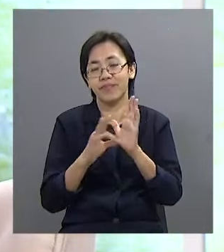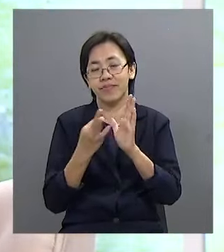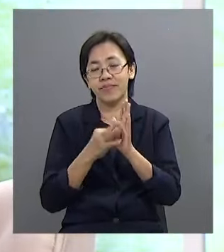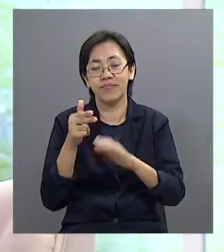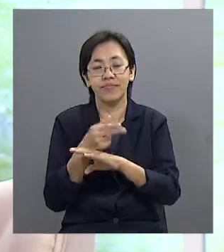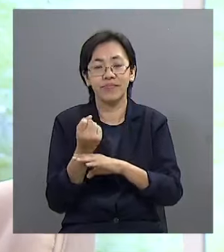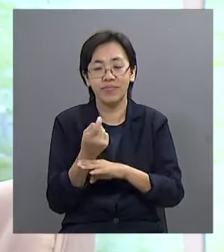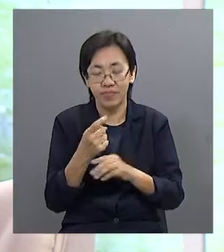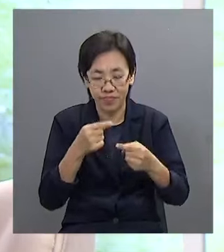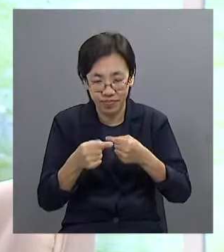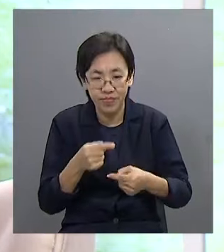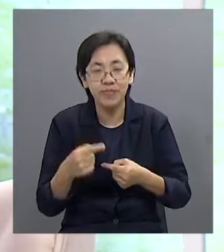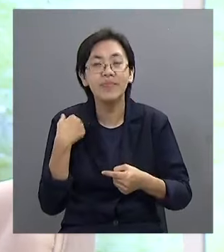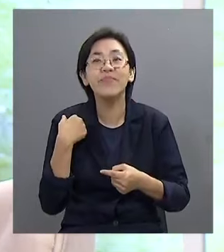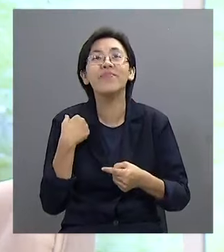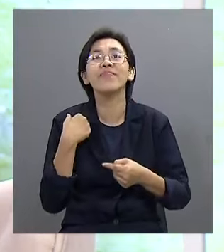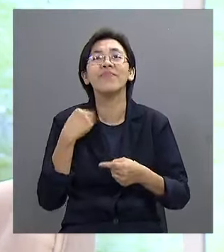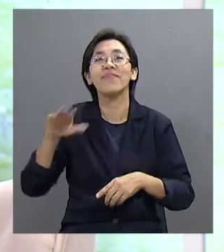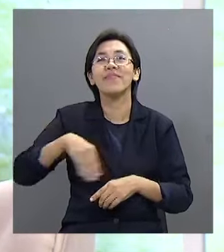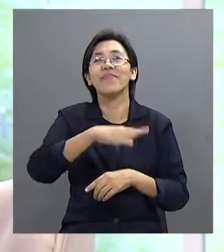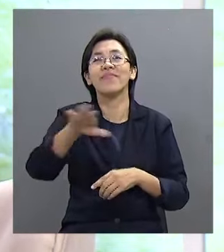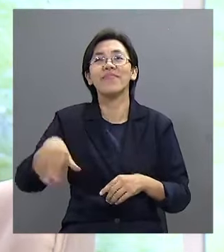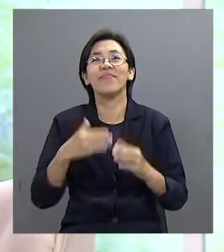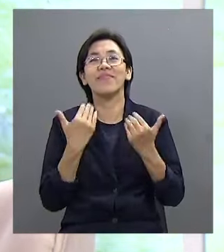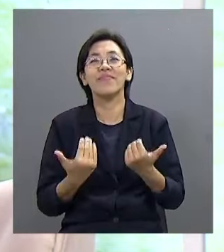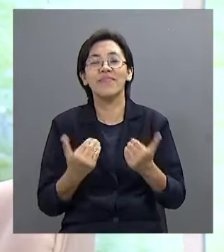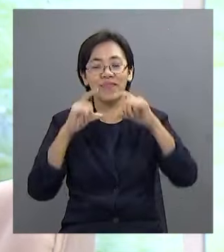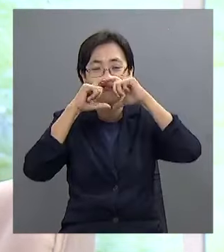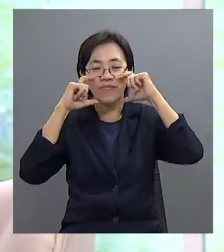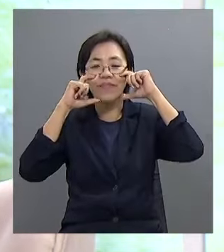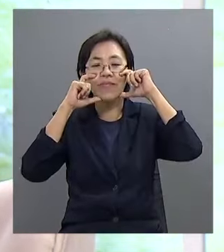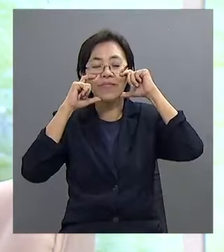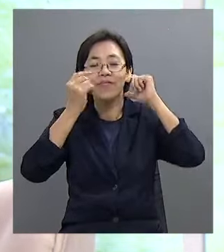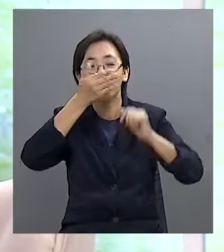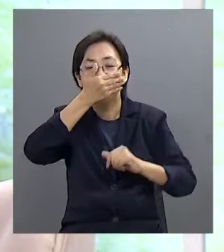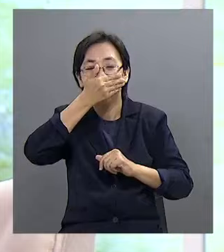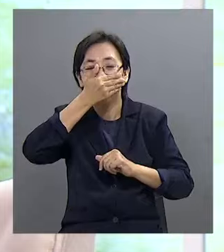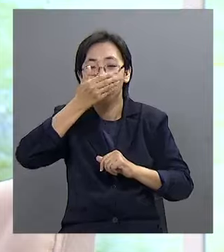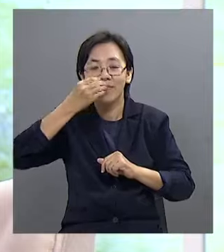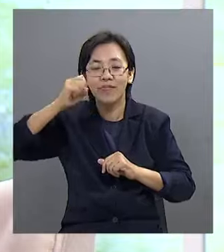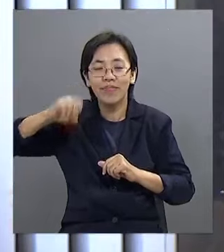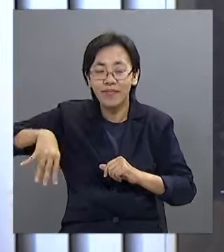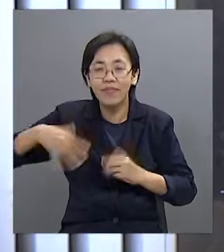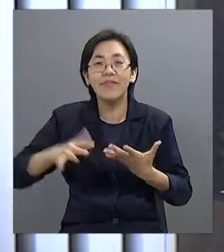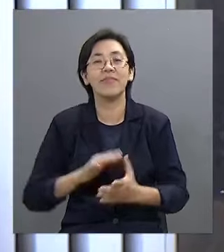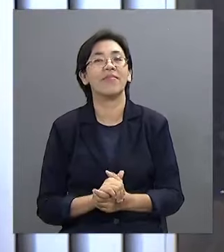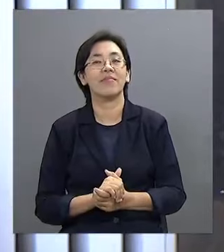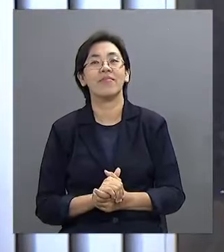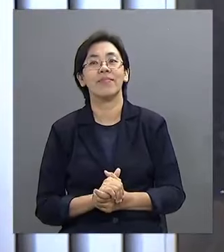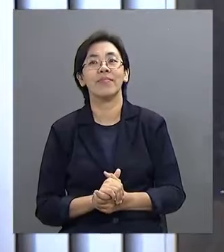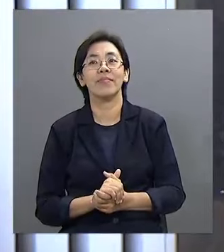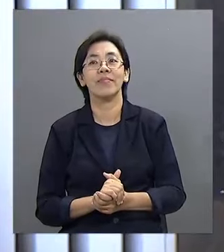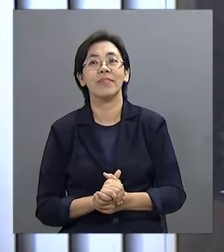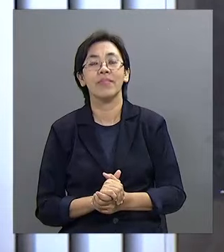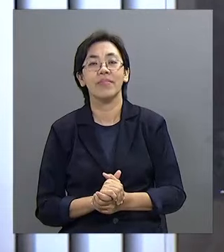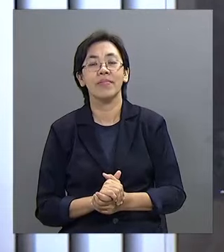ท้นเหมือนต้อนรับมาในวันที่เราถอดหน้ากากจัดรายการกันแล้วนะคะ ครับนี่บอกว่าช่วงนี้คุณยิโกะบอกว่าสับปะรด